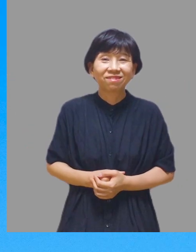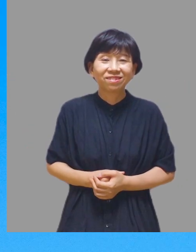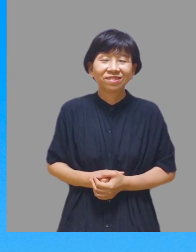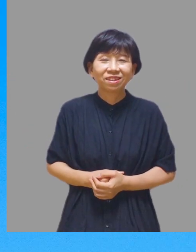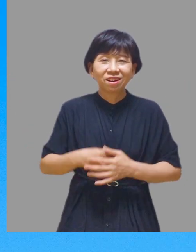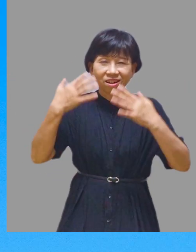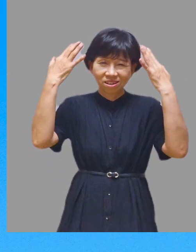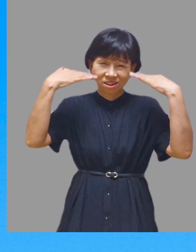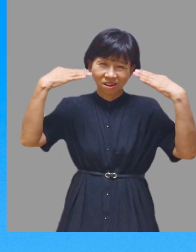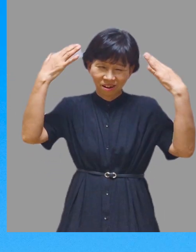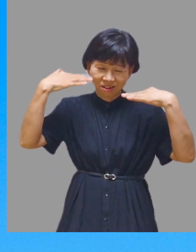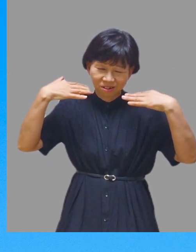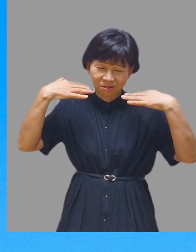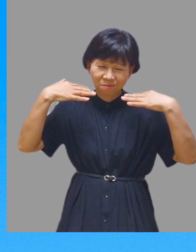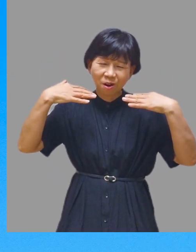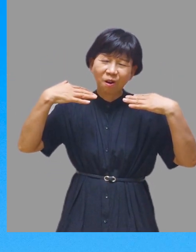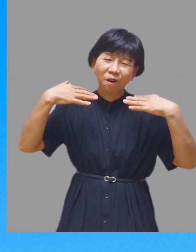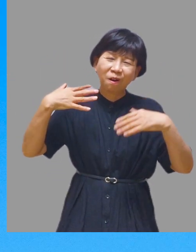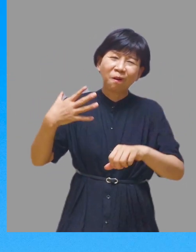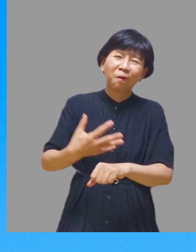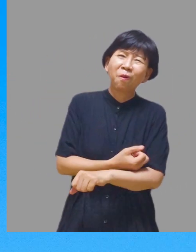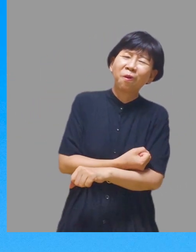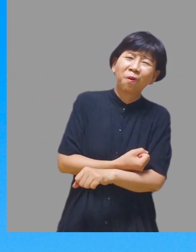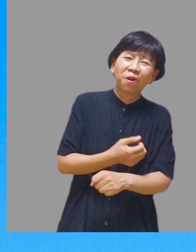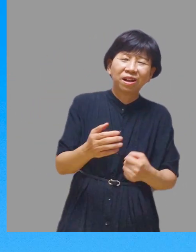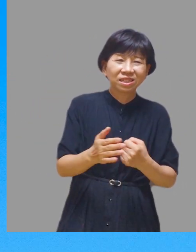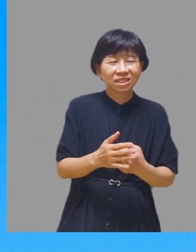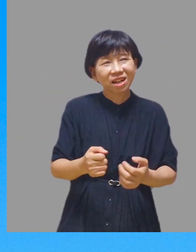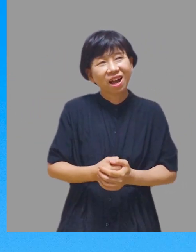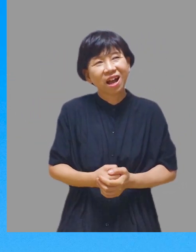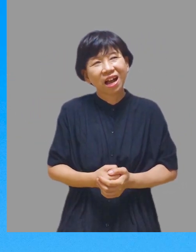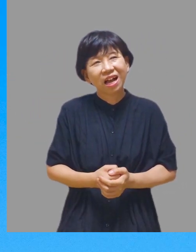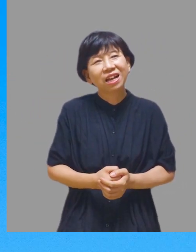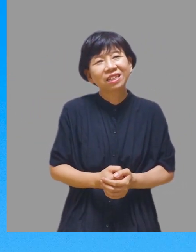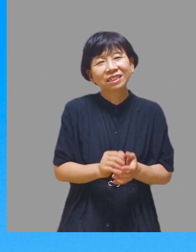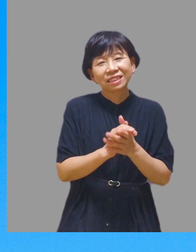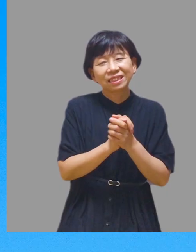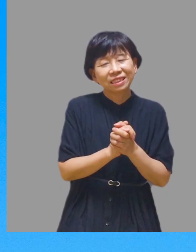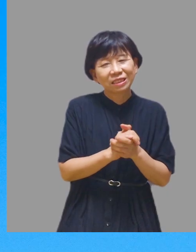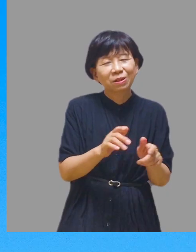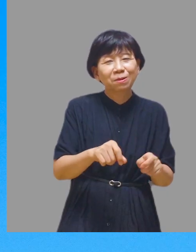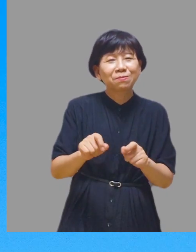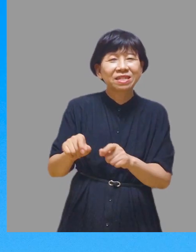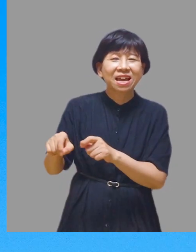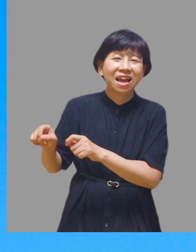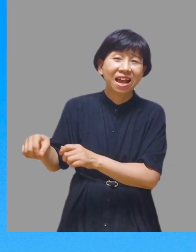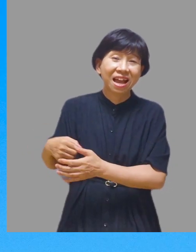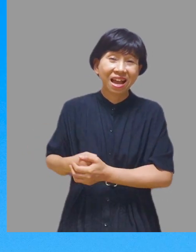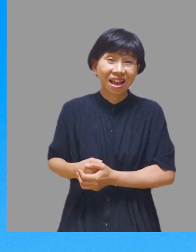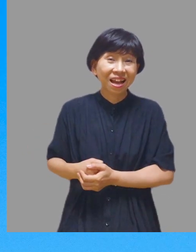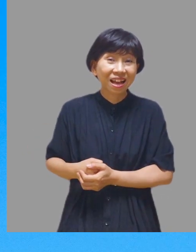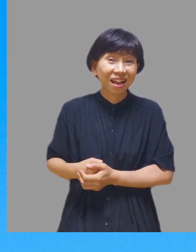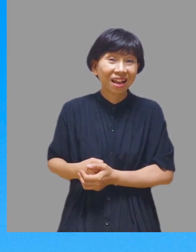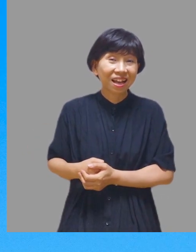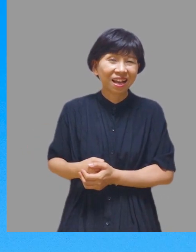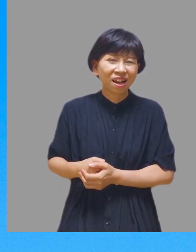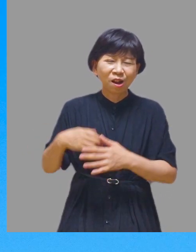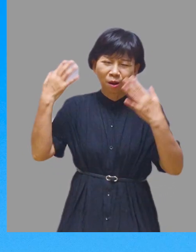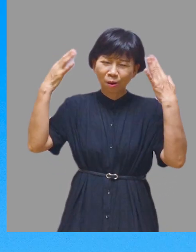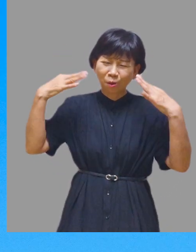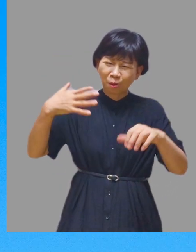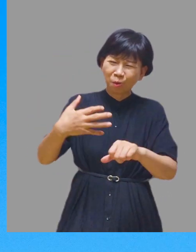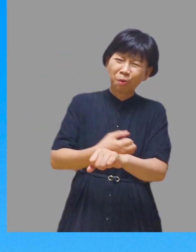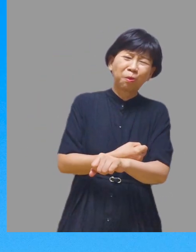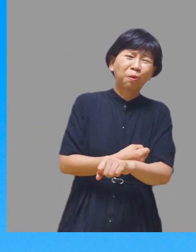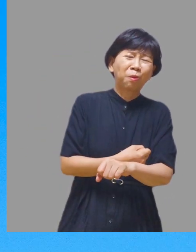이 여름에 더우니까 기도 덜 해도 되겠지. 더우니까 교회 좀 덜 나와도